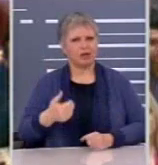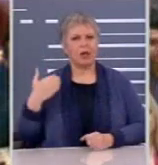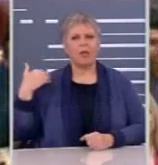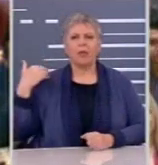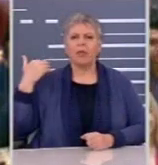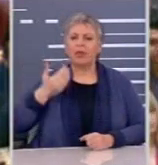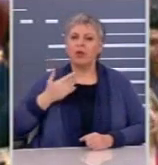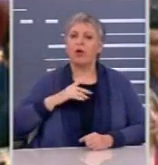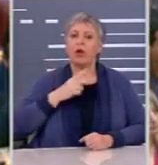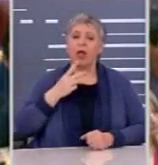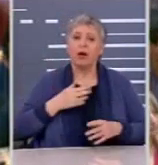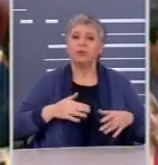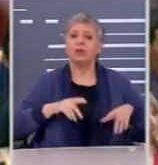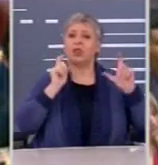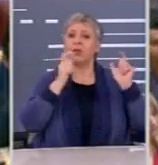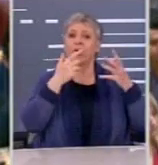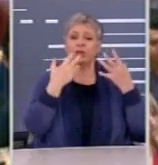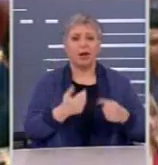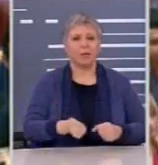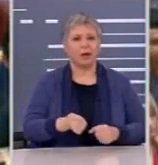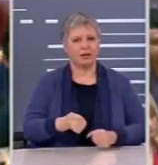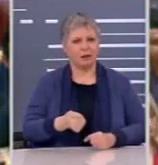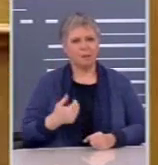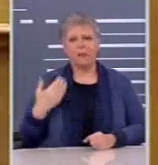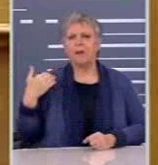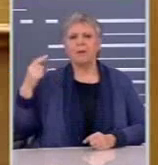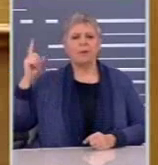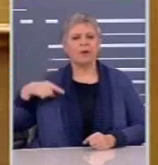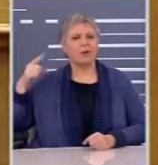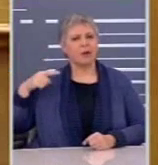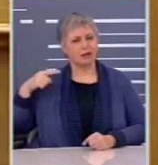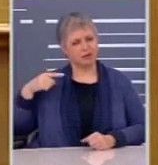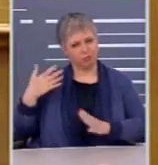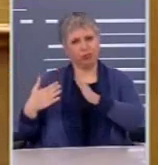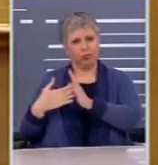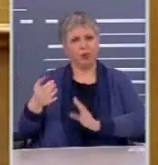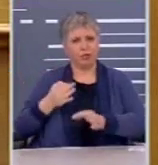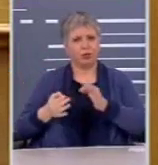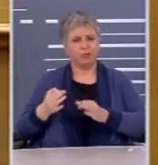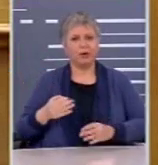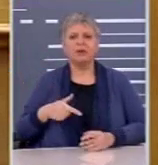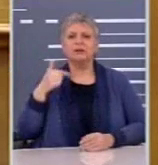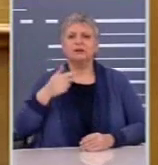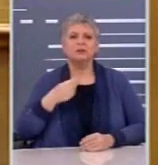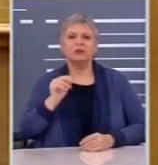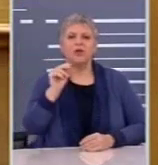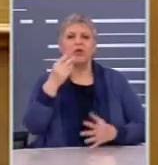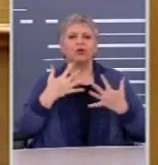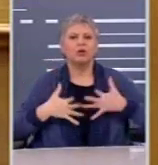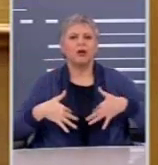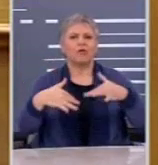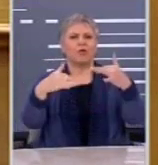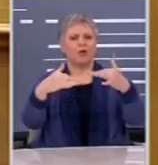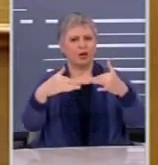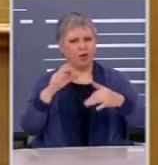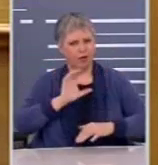λεγόμενο κόσμο, δυτικό κόσμο. Λίγες μέρες πριν, το είπε και η Πρόεδρος, παρακολουθήσαμε στο Ευρωκοινοβούλιο τον ακροδεξιό